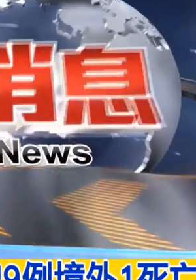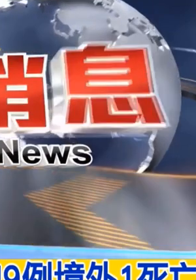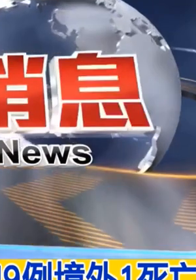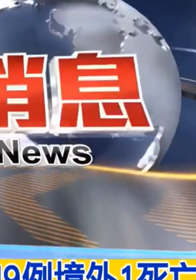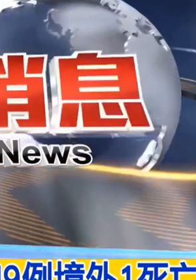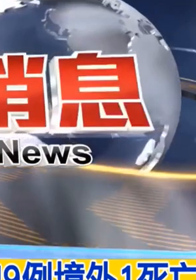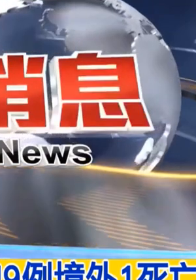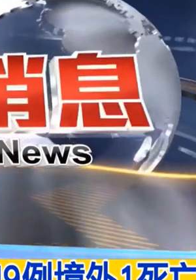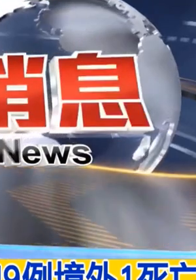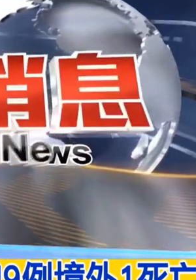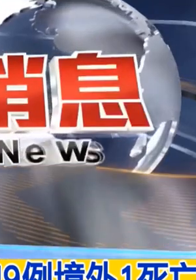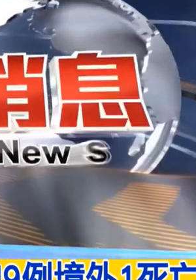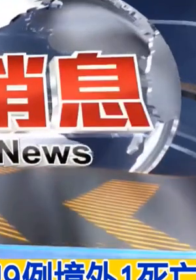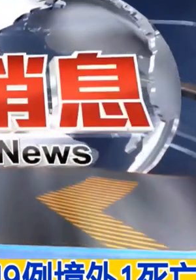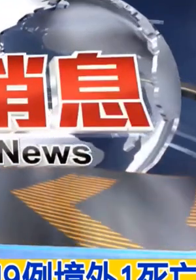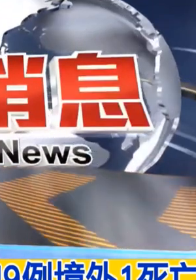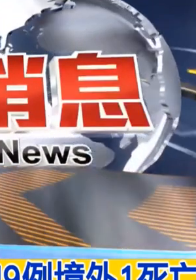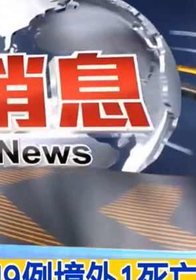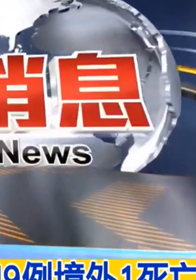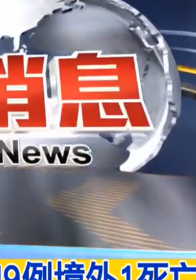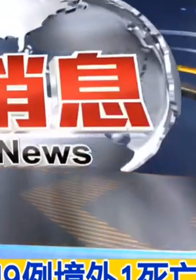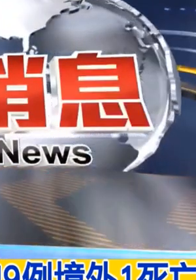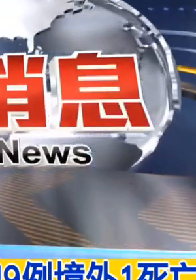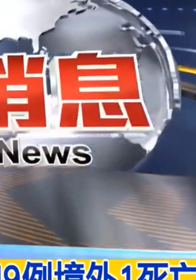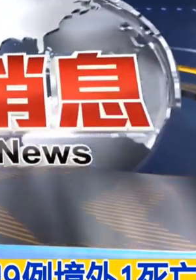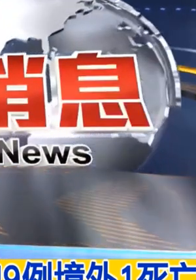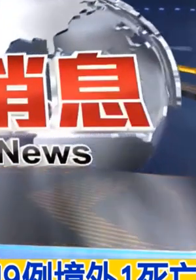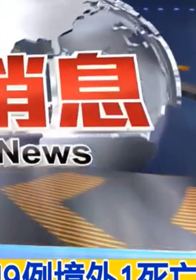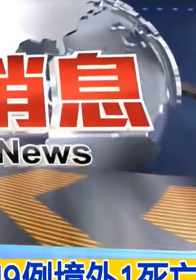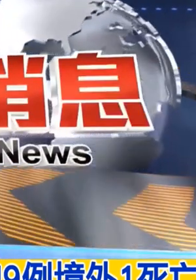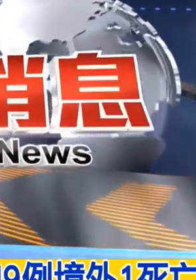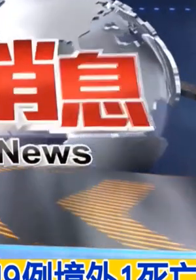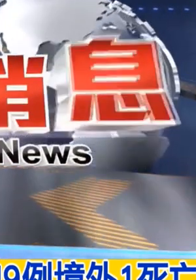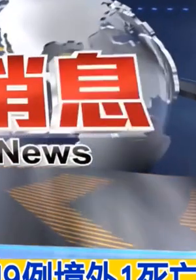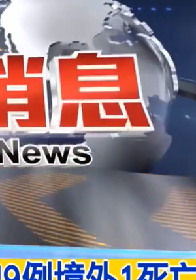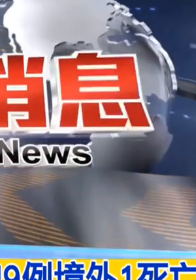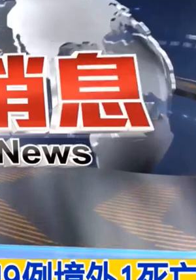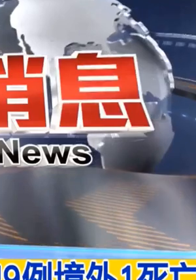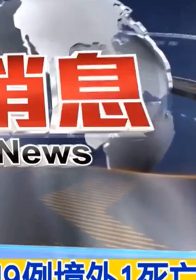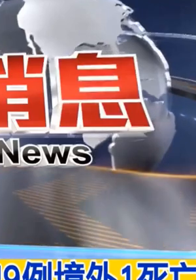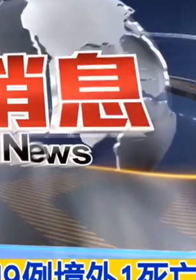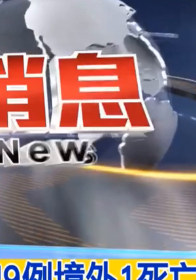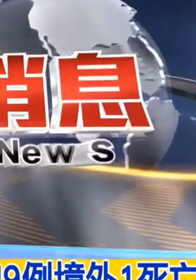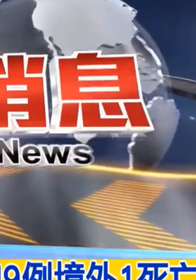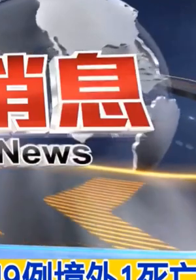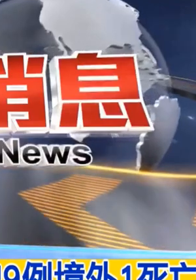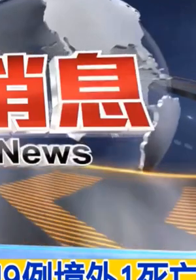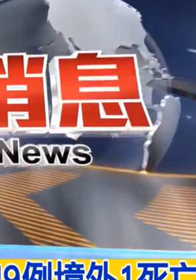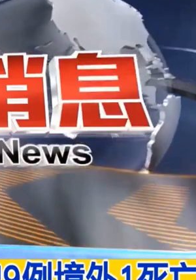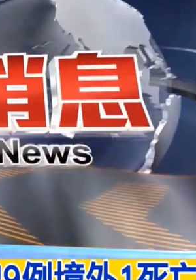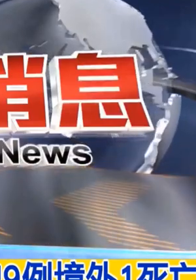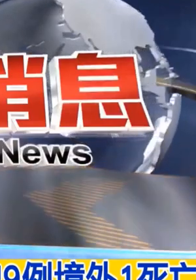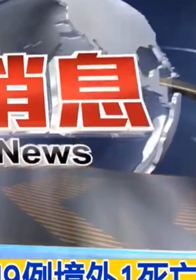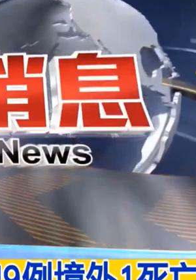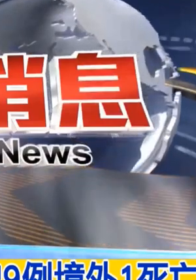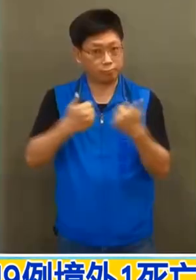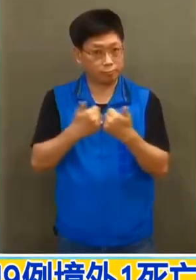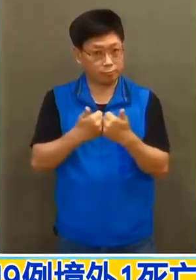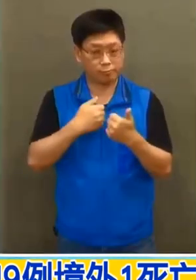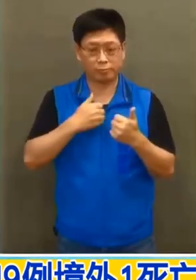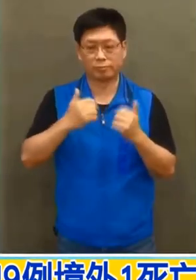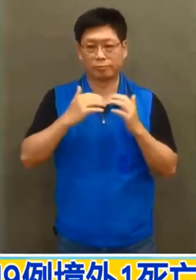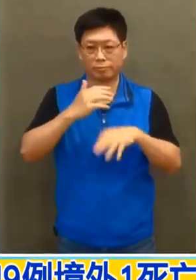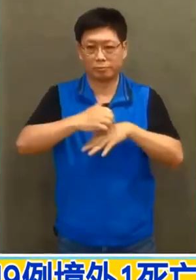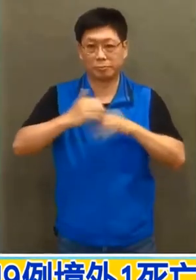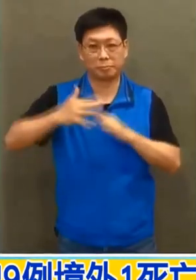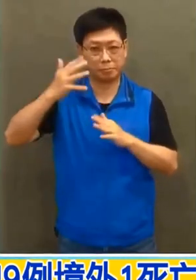措施会稍稍松绑，而在新北市的部分会不会有一些新的措施呢？我们也来带您掌握新北市记者会的内容。 新北市长